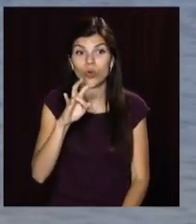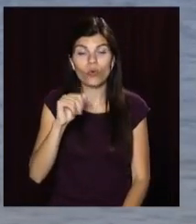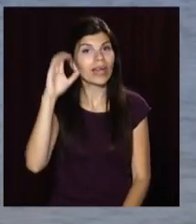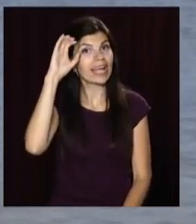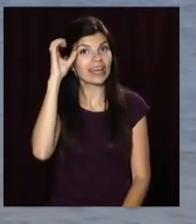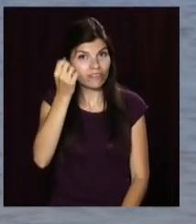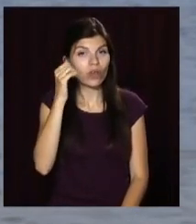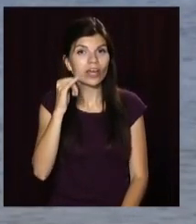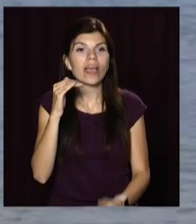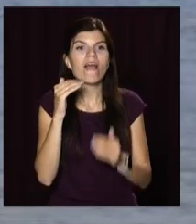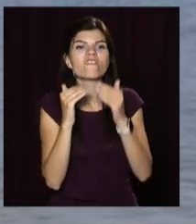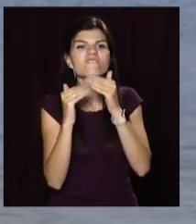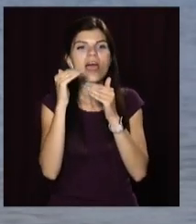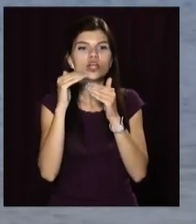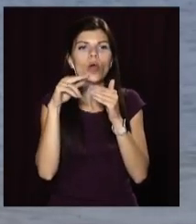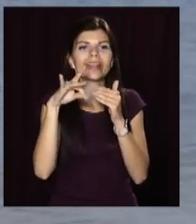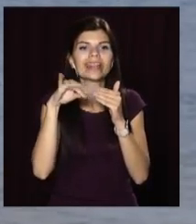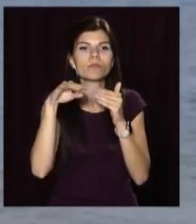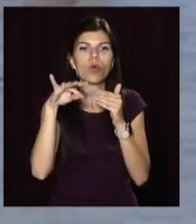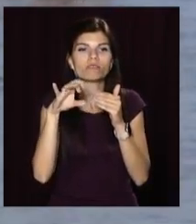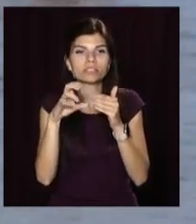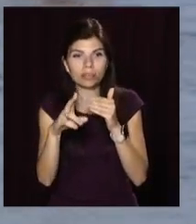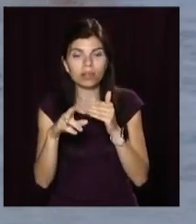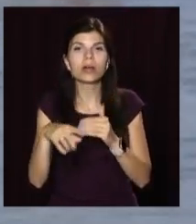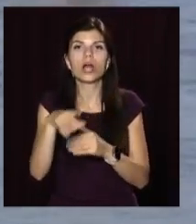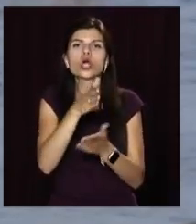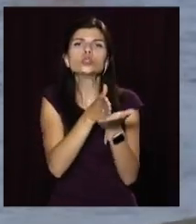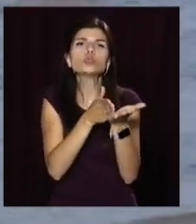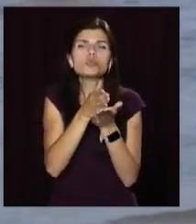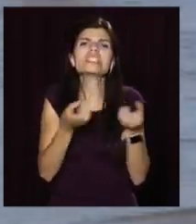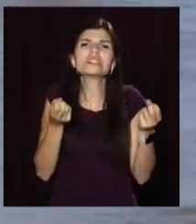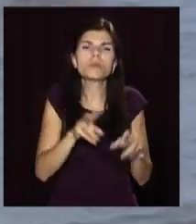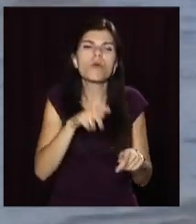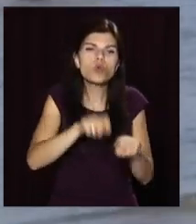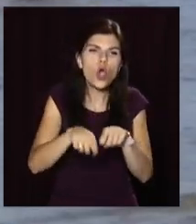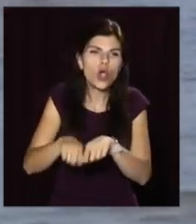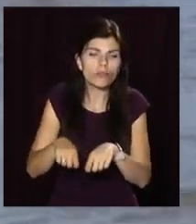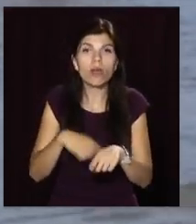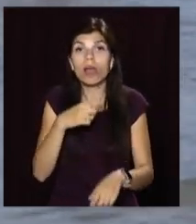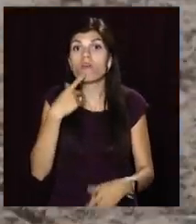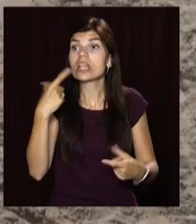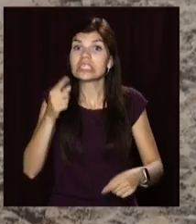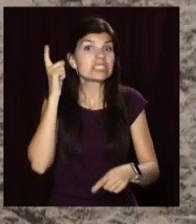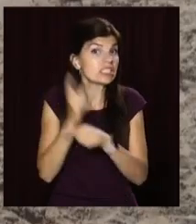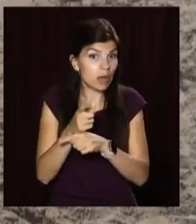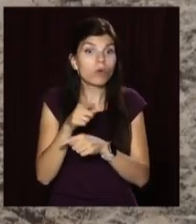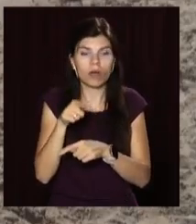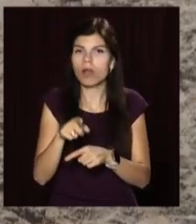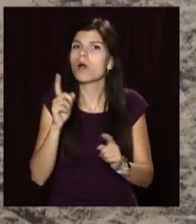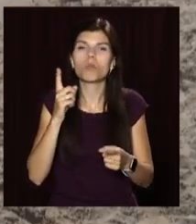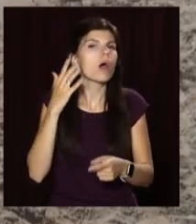Кривому Розі та Верхньодніпровську. Фахівці Держпродспоживслужби нагадують, на водоймах, де відпочивати заборонено, можна